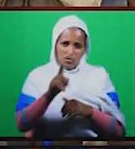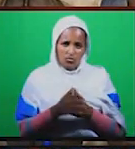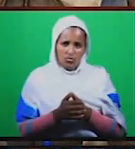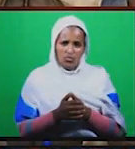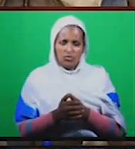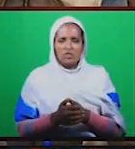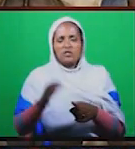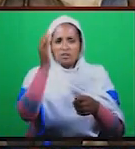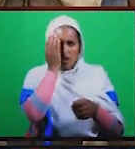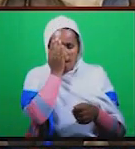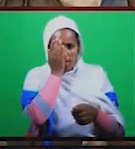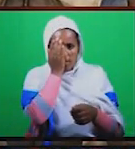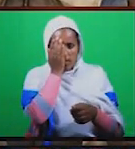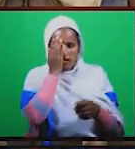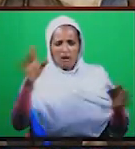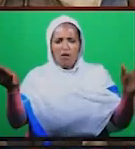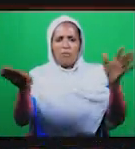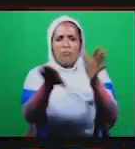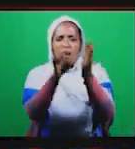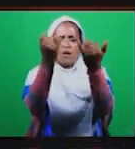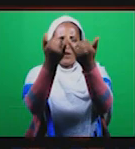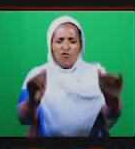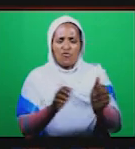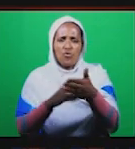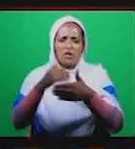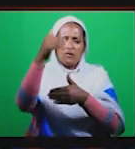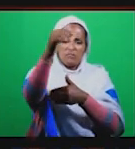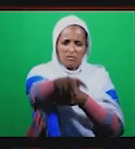ጸልዩ ወደሱ። ይህ መልአክ ታላቅ መልአክ ነው።